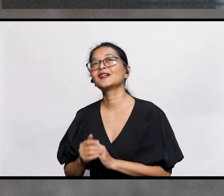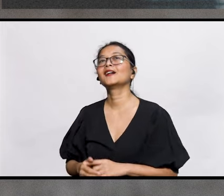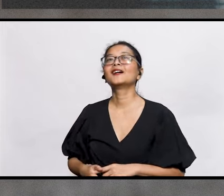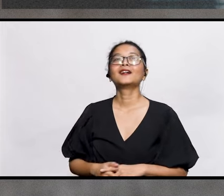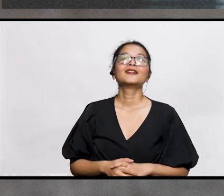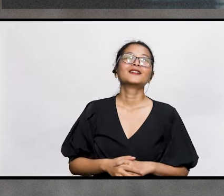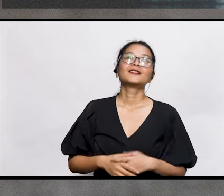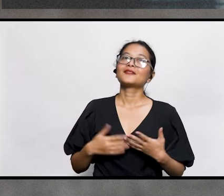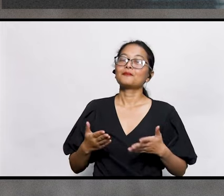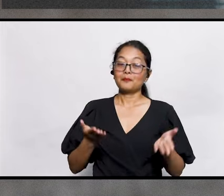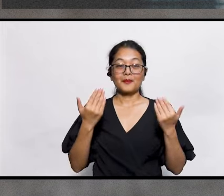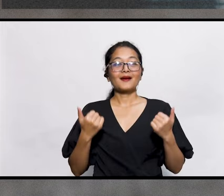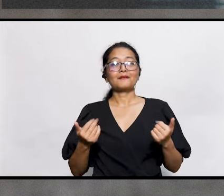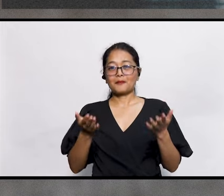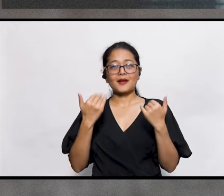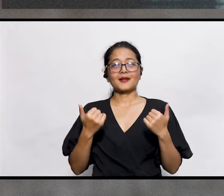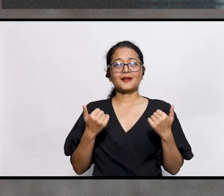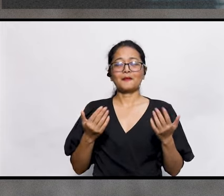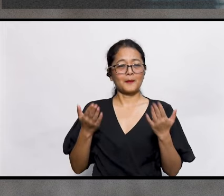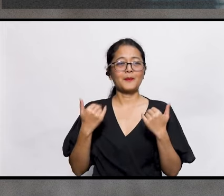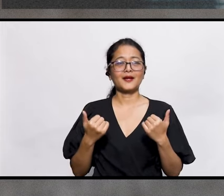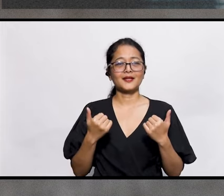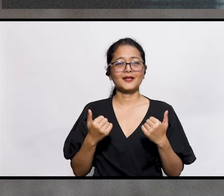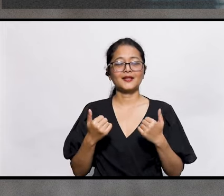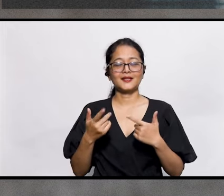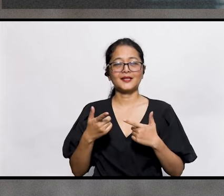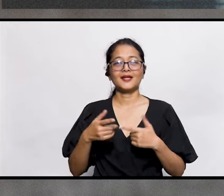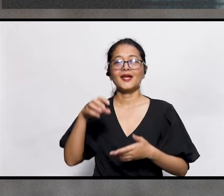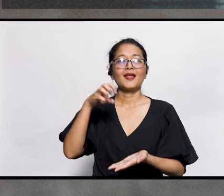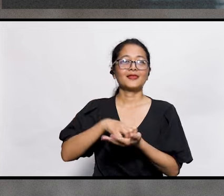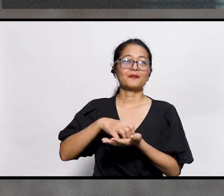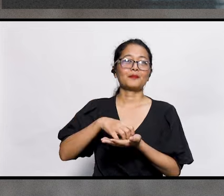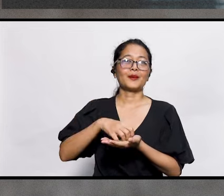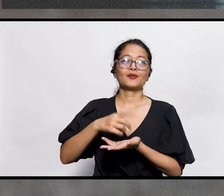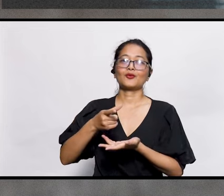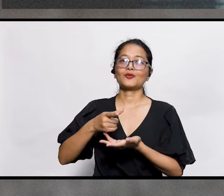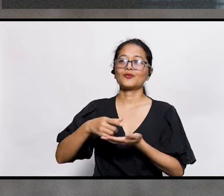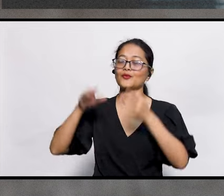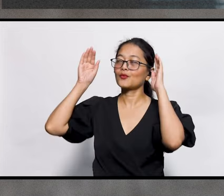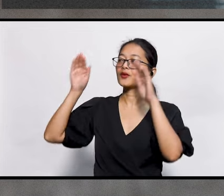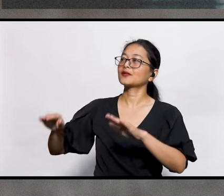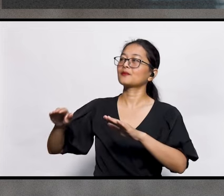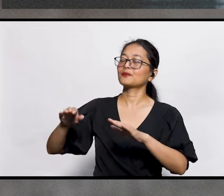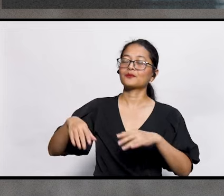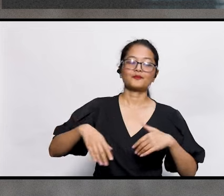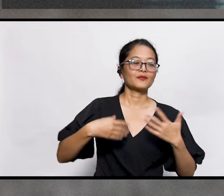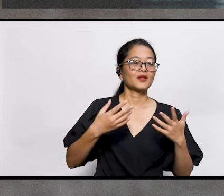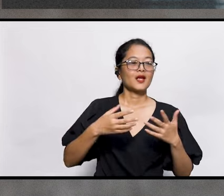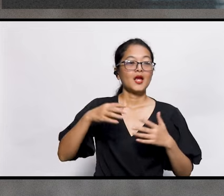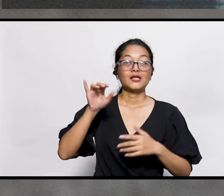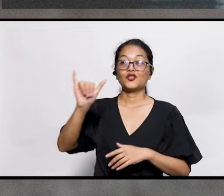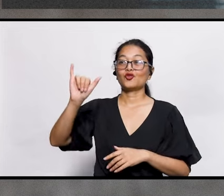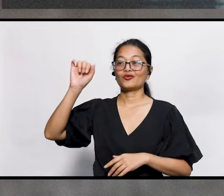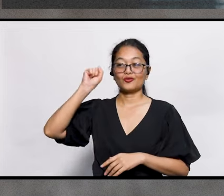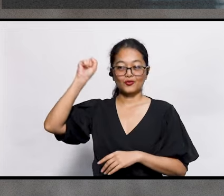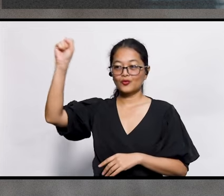Jesus come back to the place of Worship Josua punya Journey